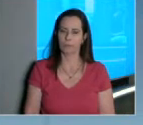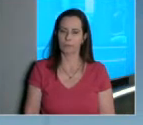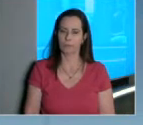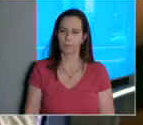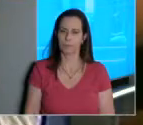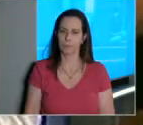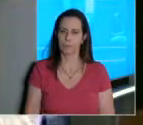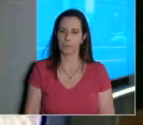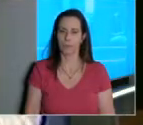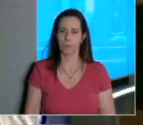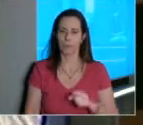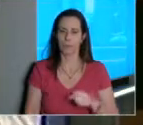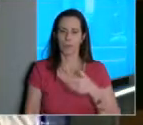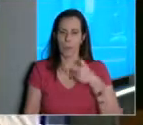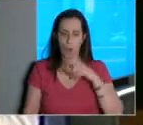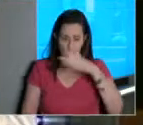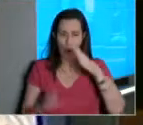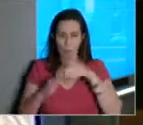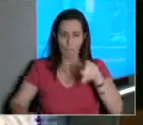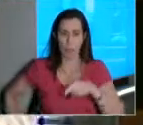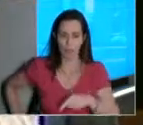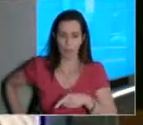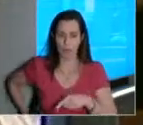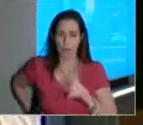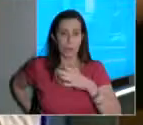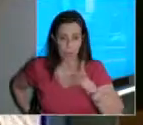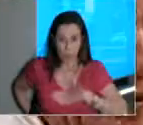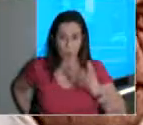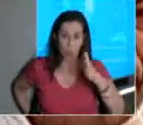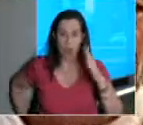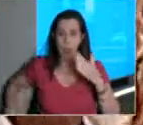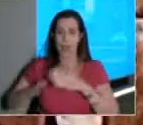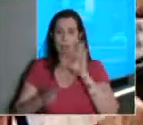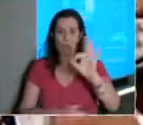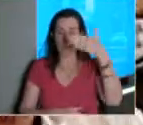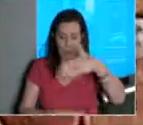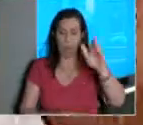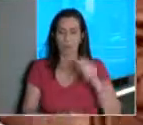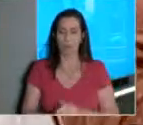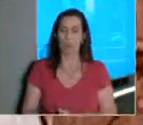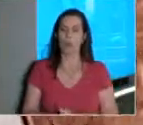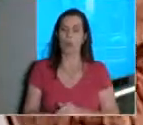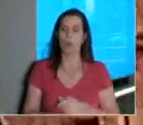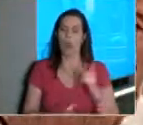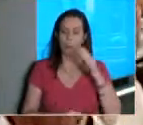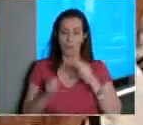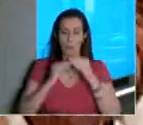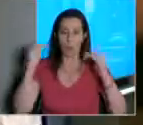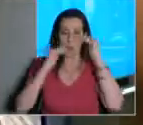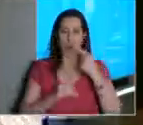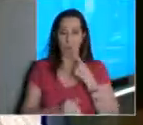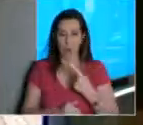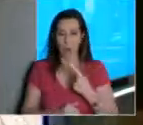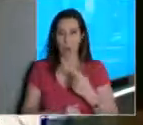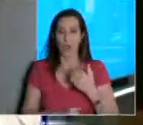מה שאתם רוצים, קחו אותם אליכם הבית. מי שרוצה, קחו אותם אליכם הבית. אבל לו בג"ץ היה בא, אומר באותה